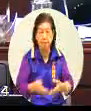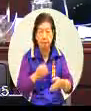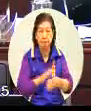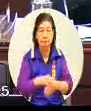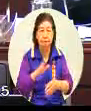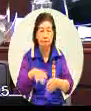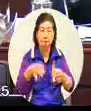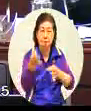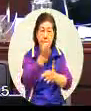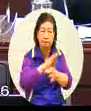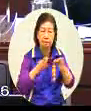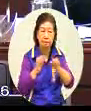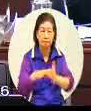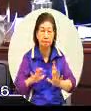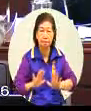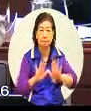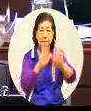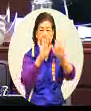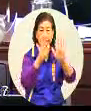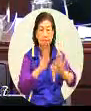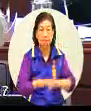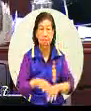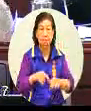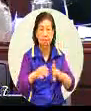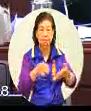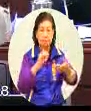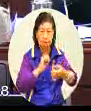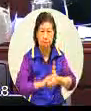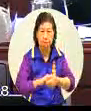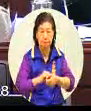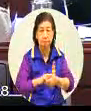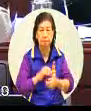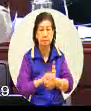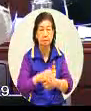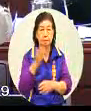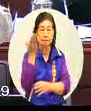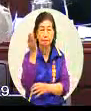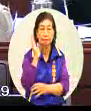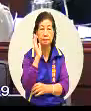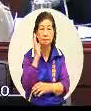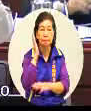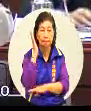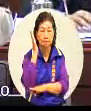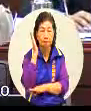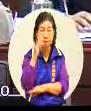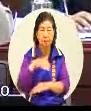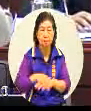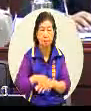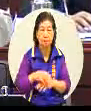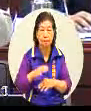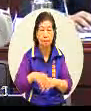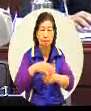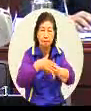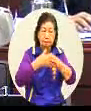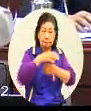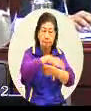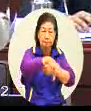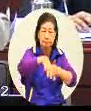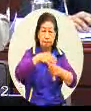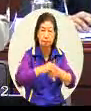所有经济发展当然一定要市政府在一个环保高